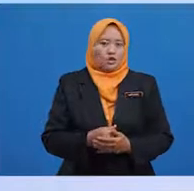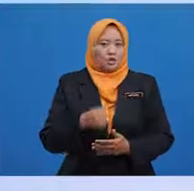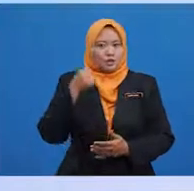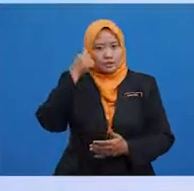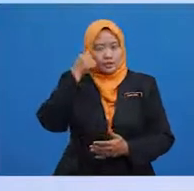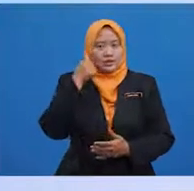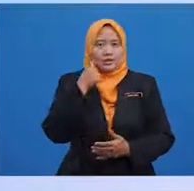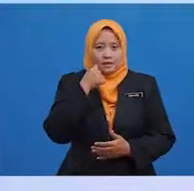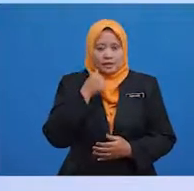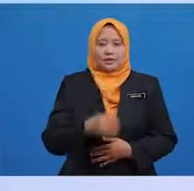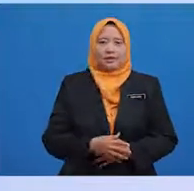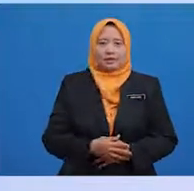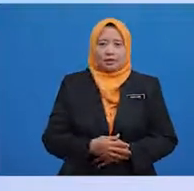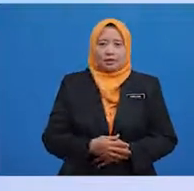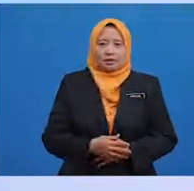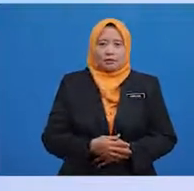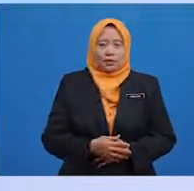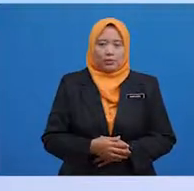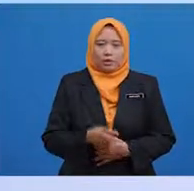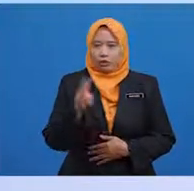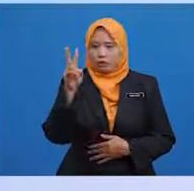18,267 kematian melibatkan